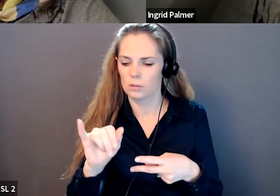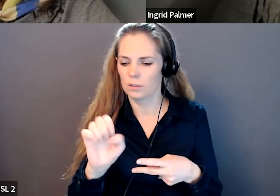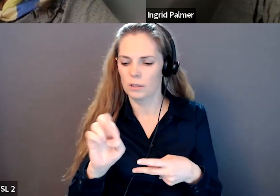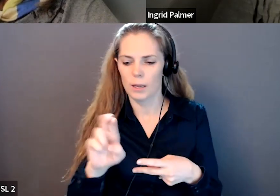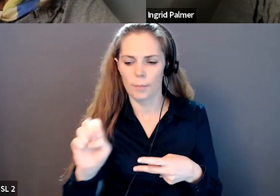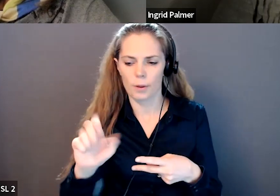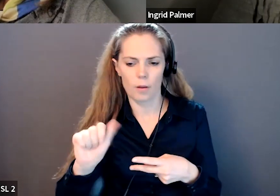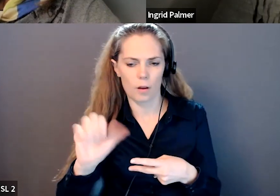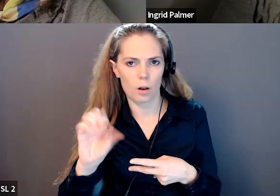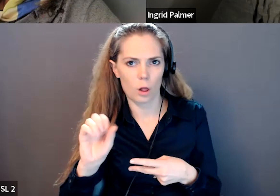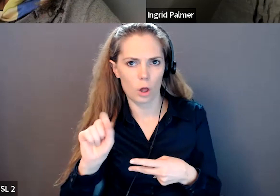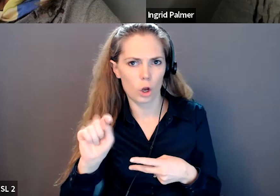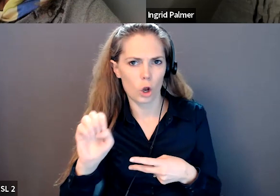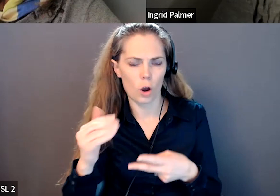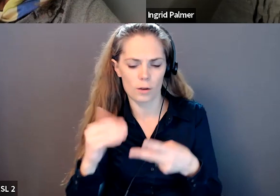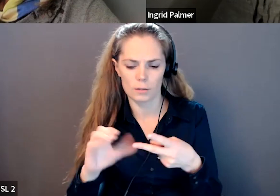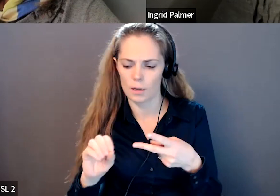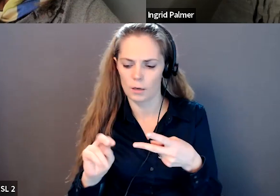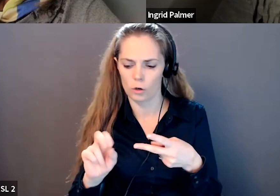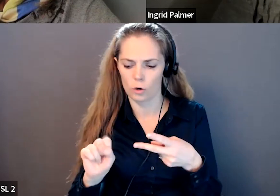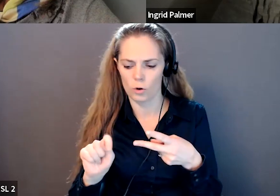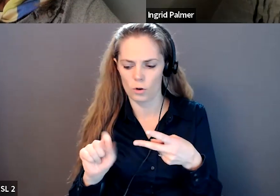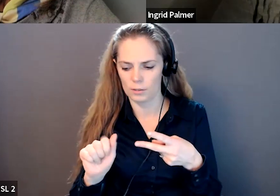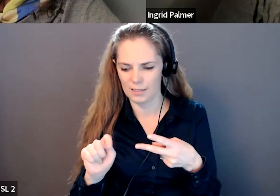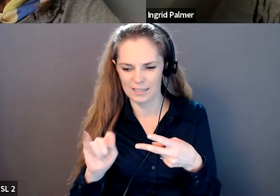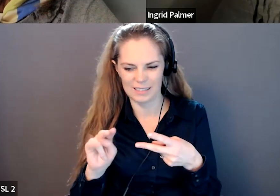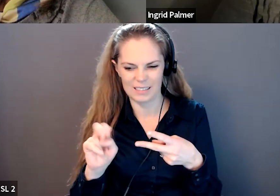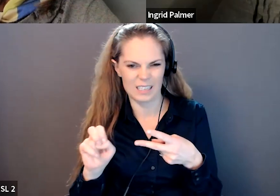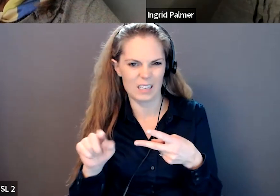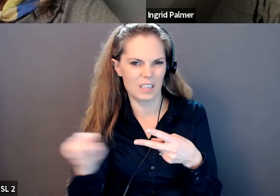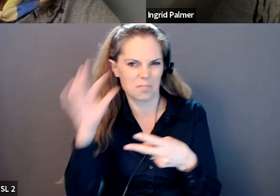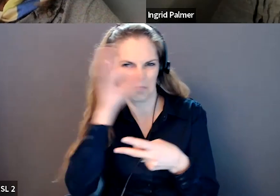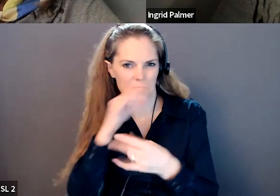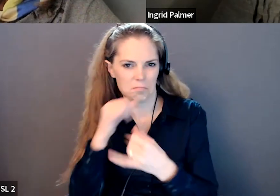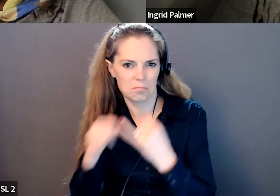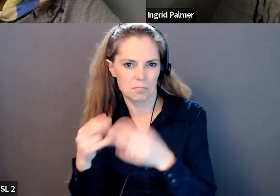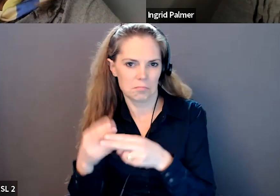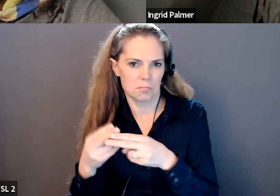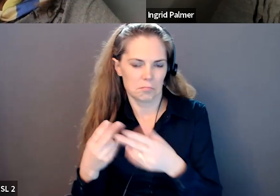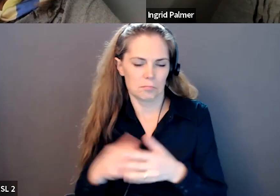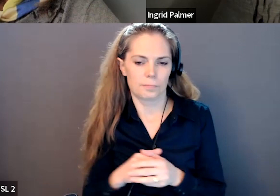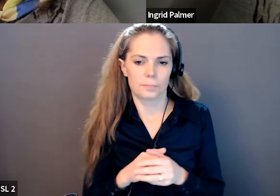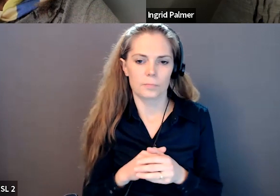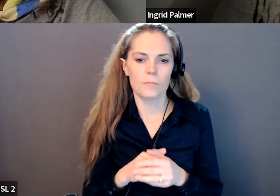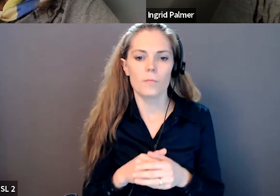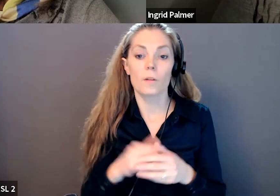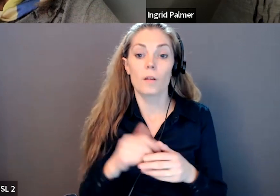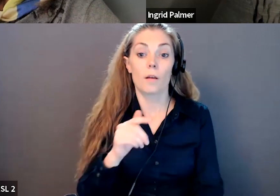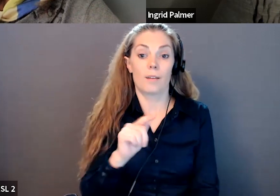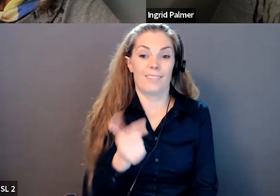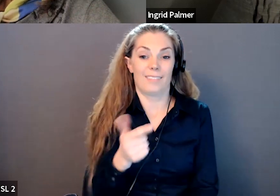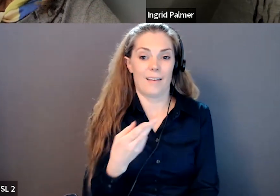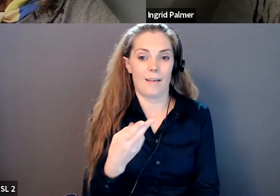you, you can send us an email to receive an alternative agenda in Word with links to join